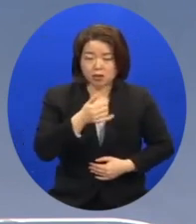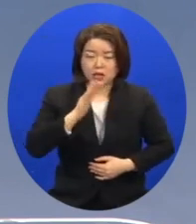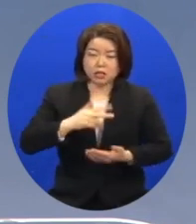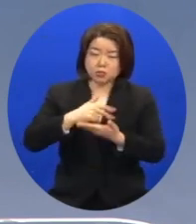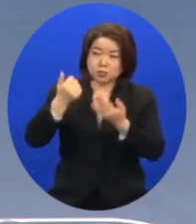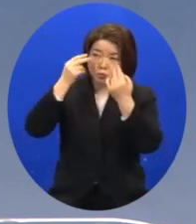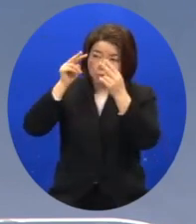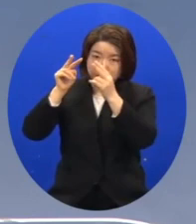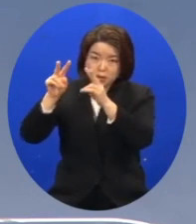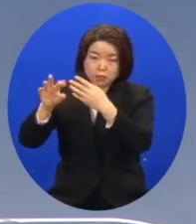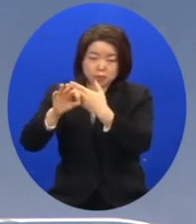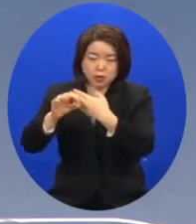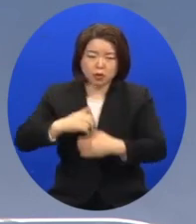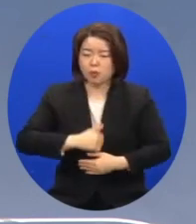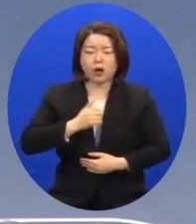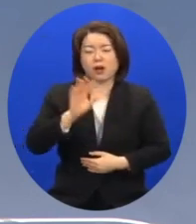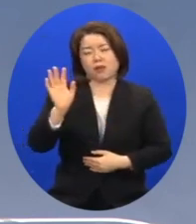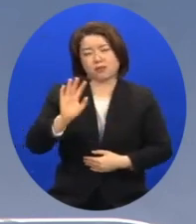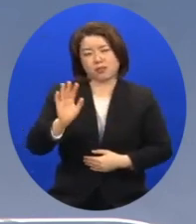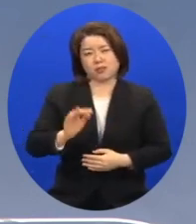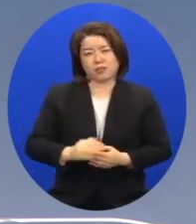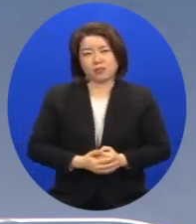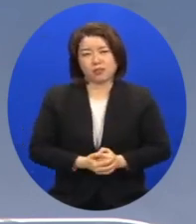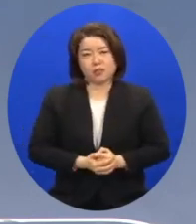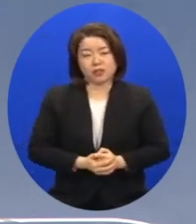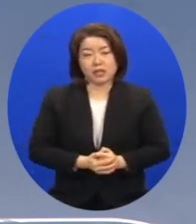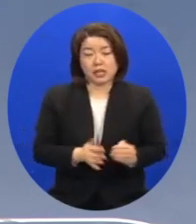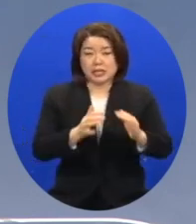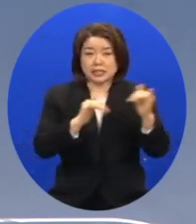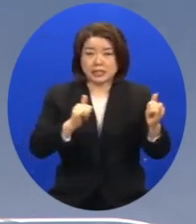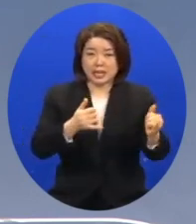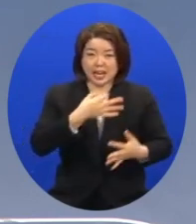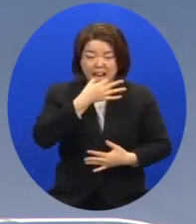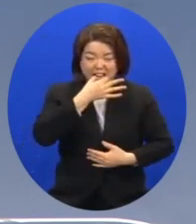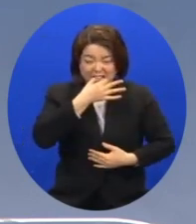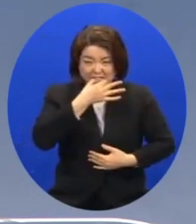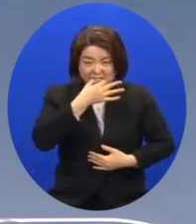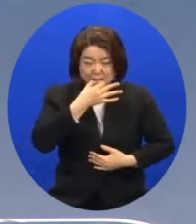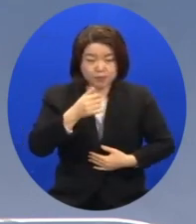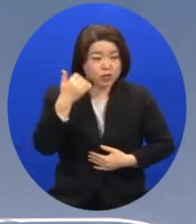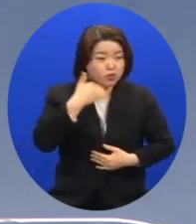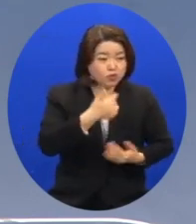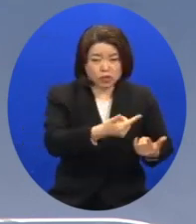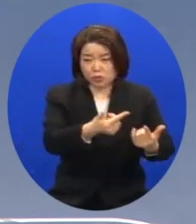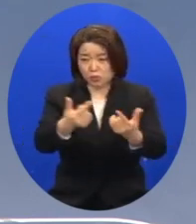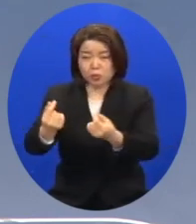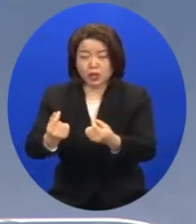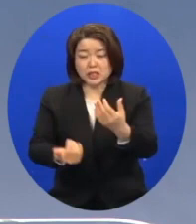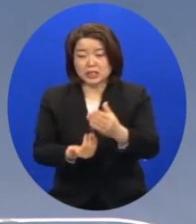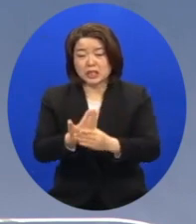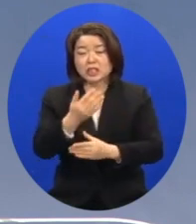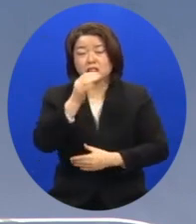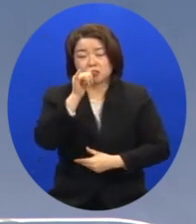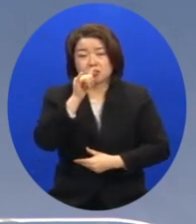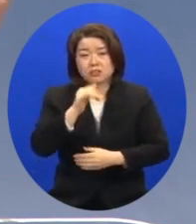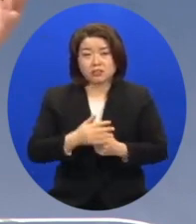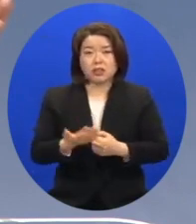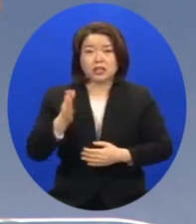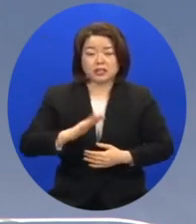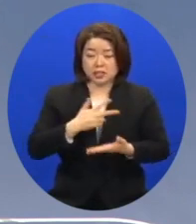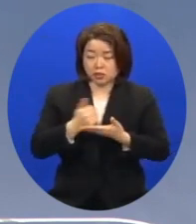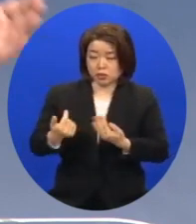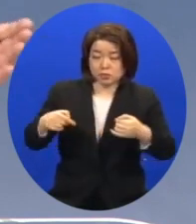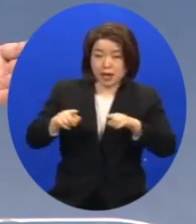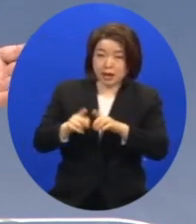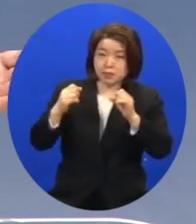화를 낼 수가 없어요 사람의 욕구와 6 욕심은 누구나 똑같지요 그런데 주님이 함께